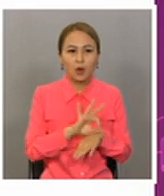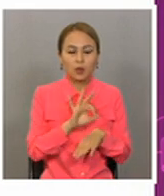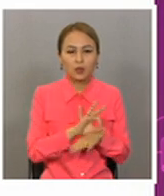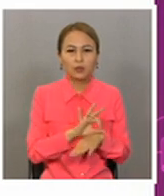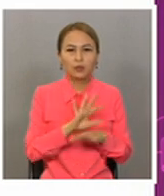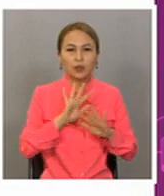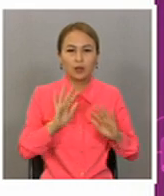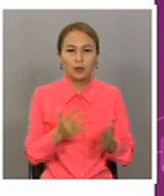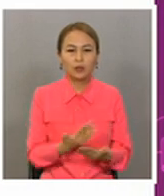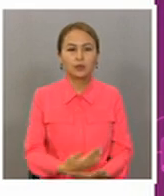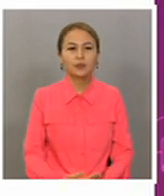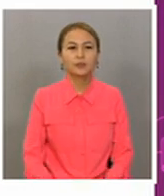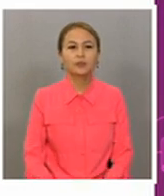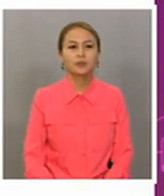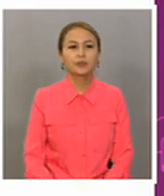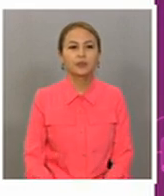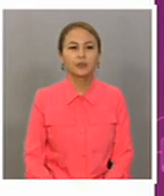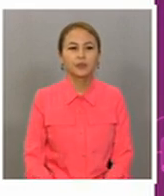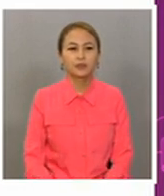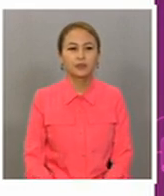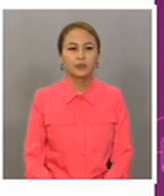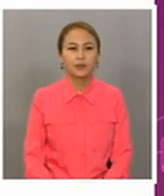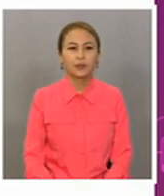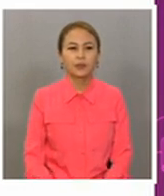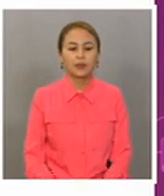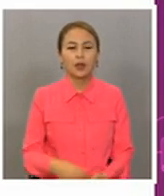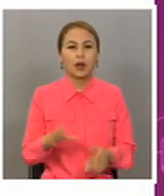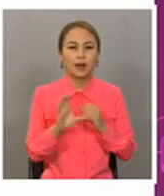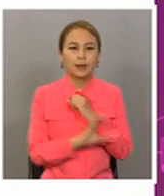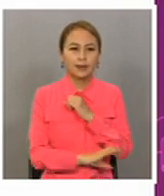Кәрімнің ауырып қалуы, ал аяқталуы,